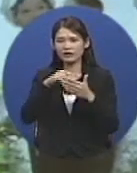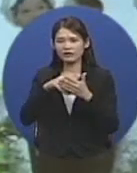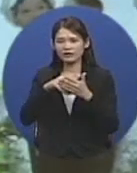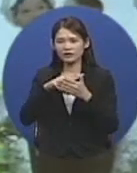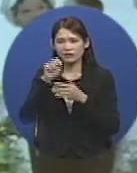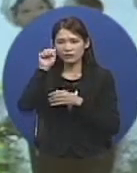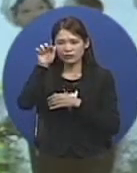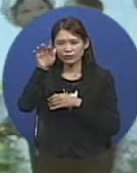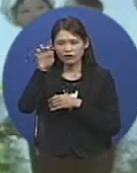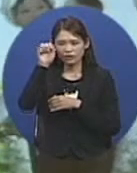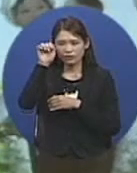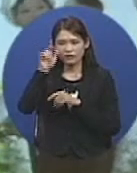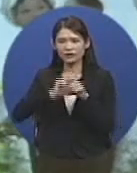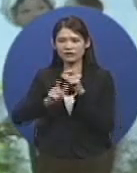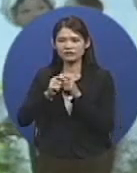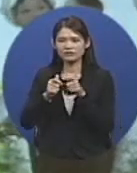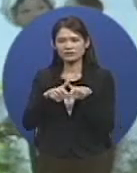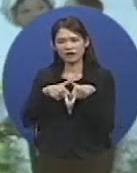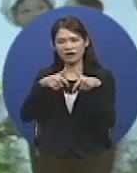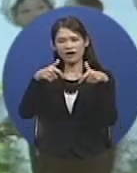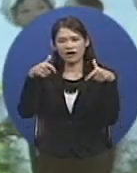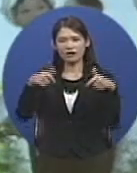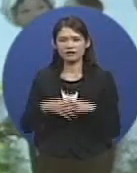갈수록 커지는데